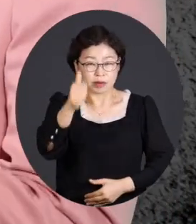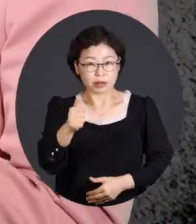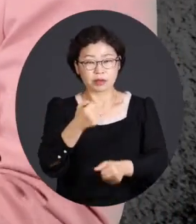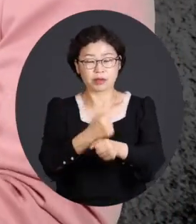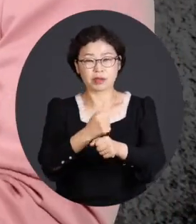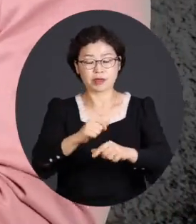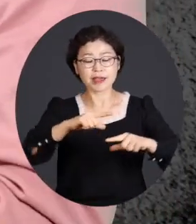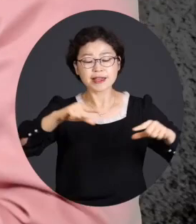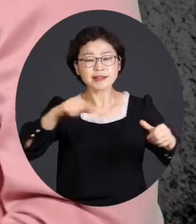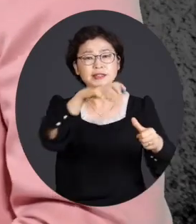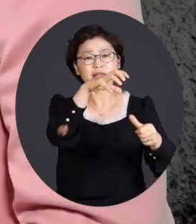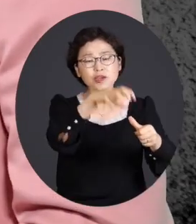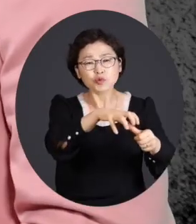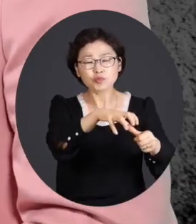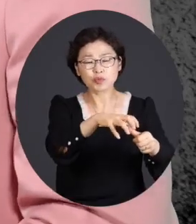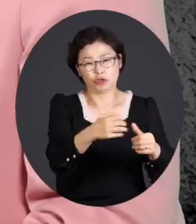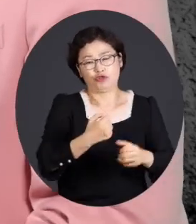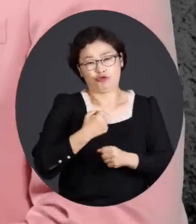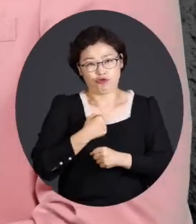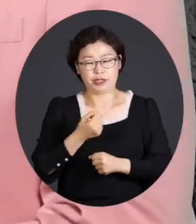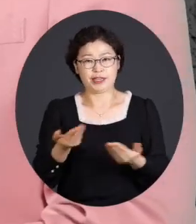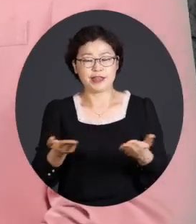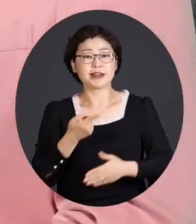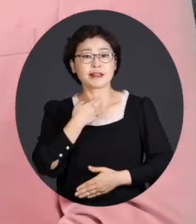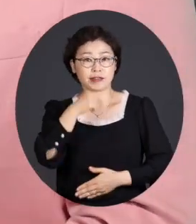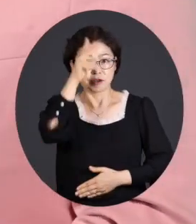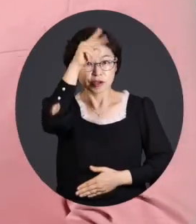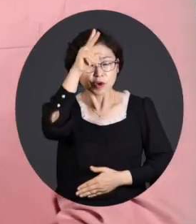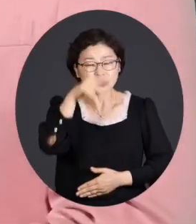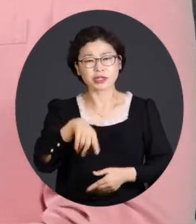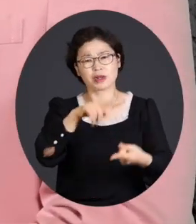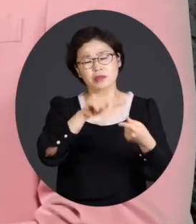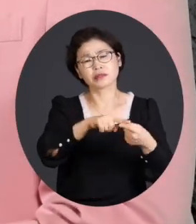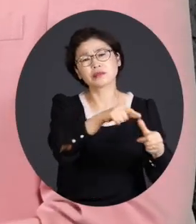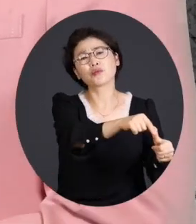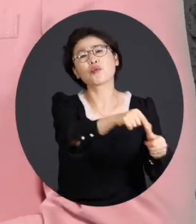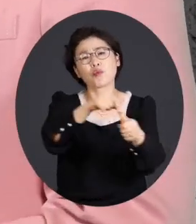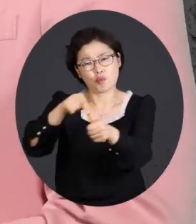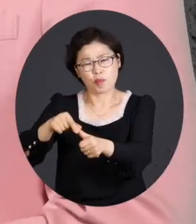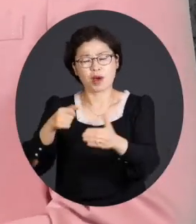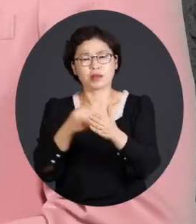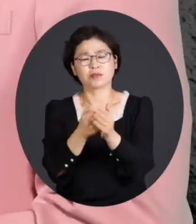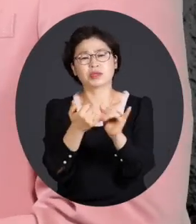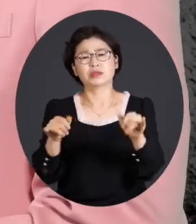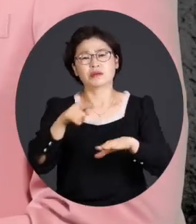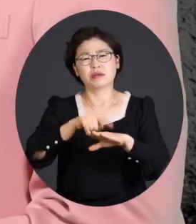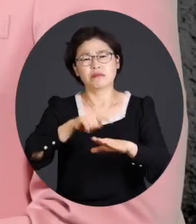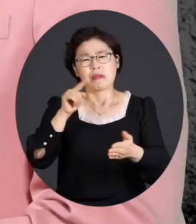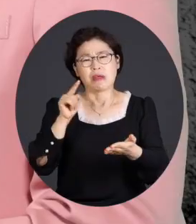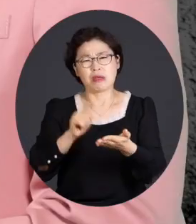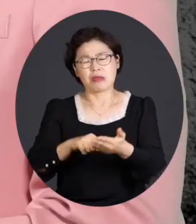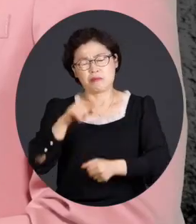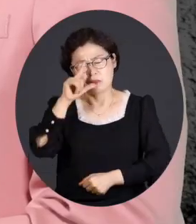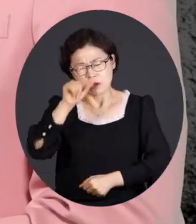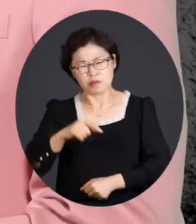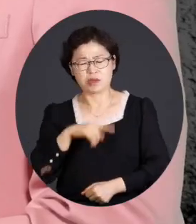부임하면서 일제 식민 통치기구에서 일하던 경찰과 관리를 그대로 등용해 민심을 자극시킵니다.